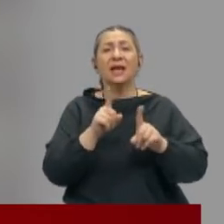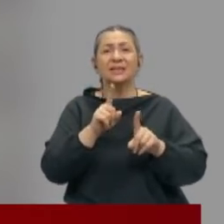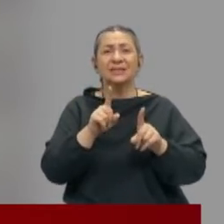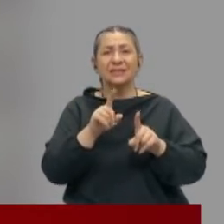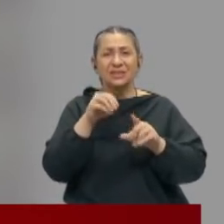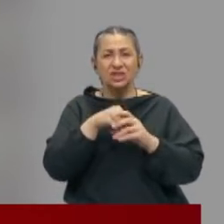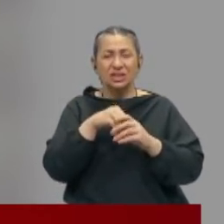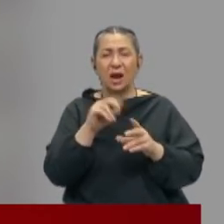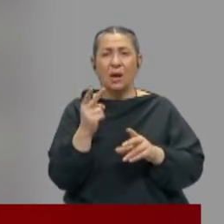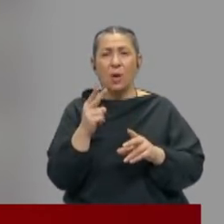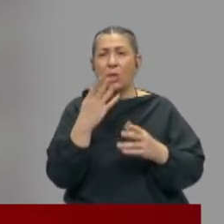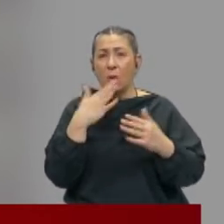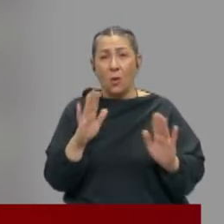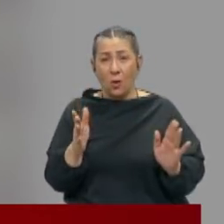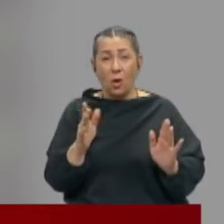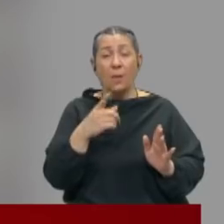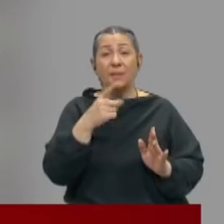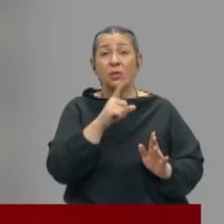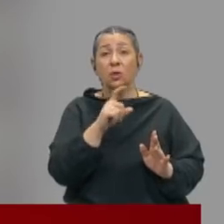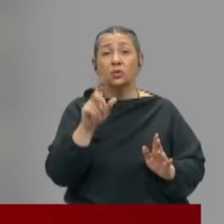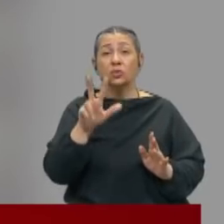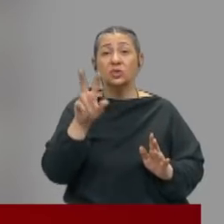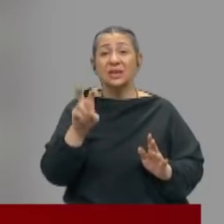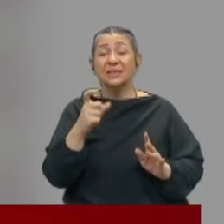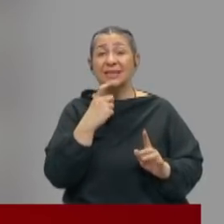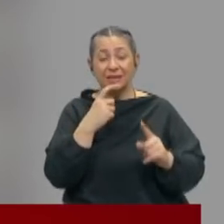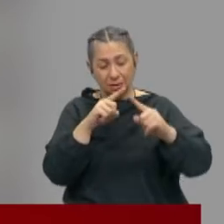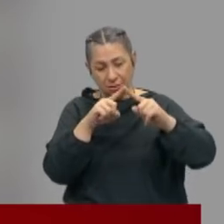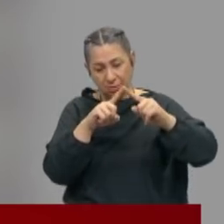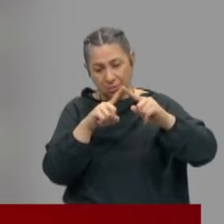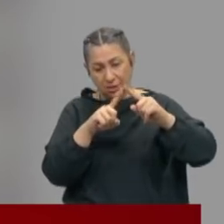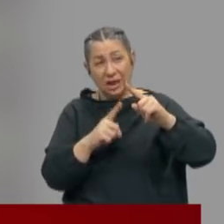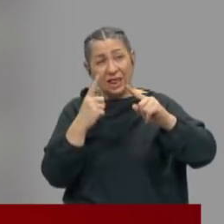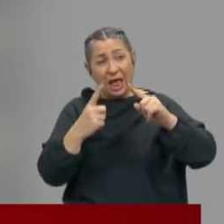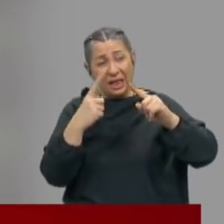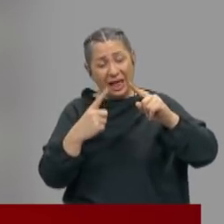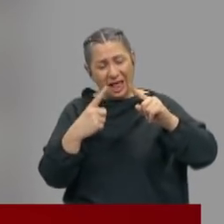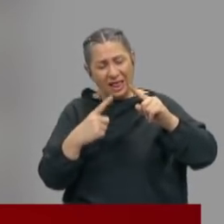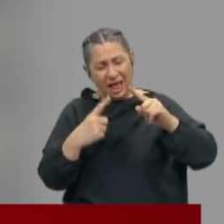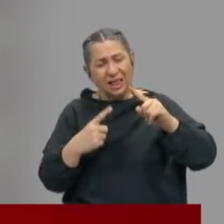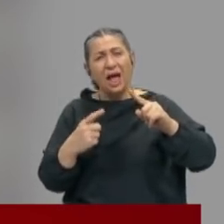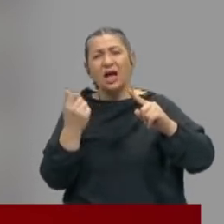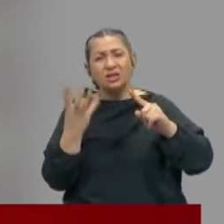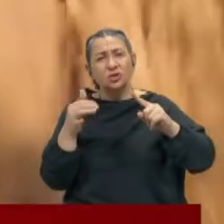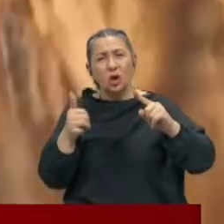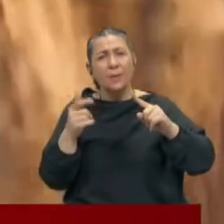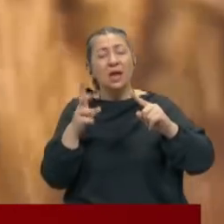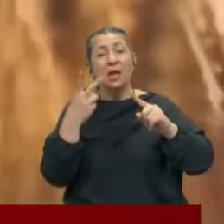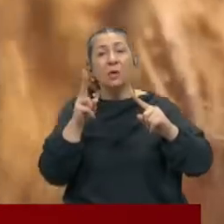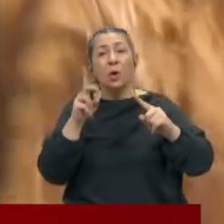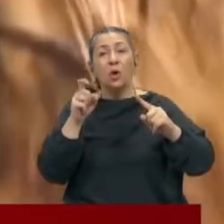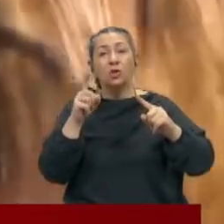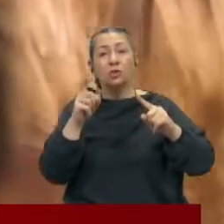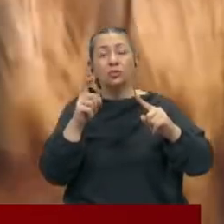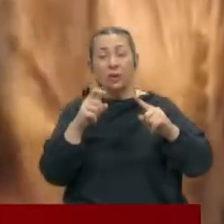sitesinde yayınlanan raporlarda da yok. 1938 yılından itibaren tek tek verilen buğday alım miktarı